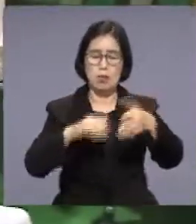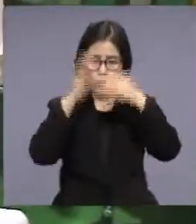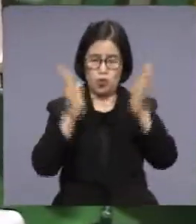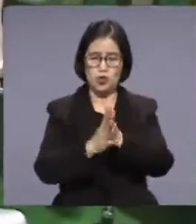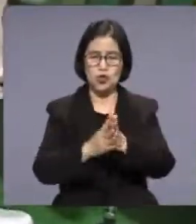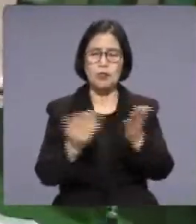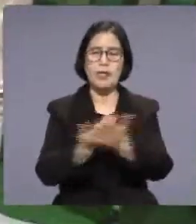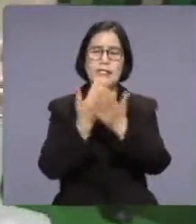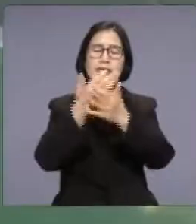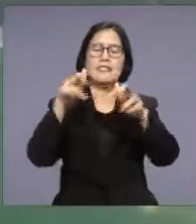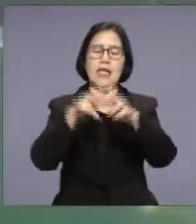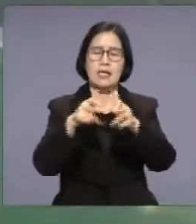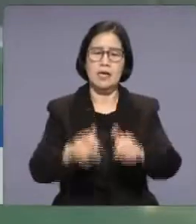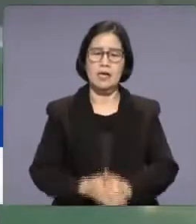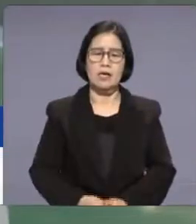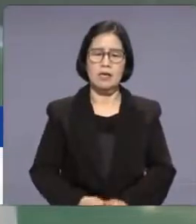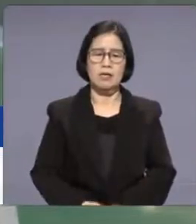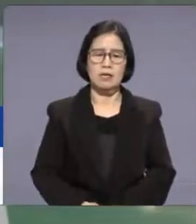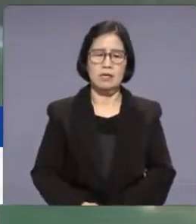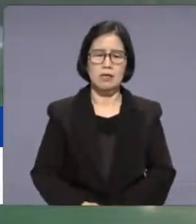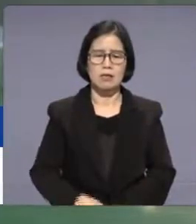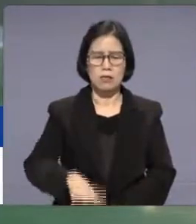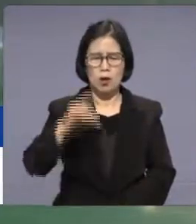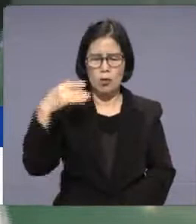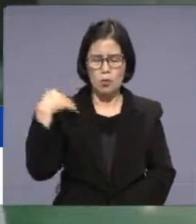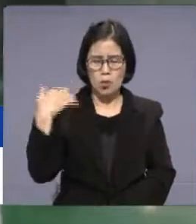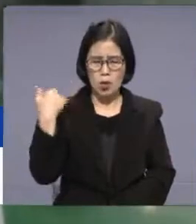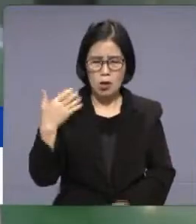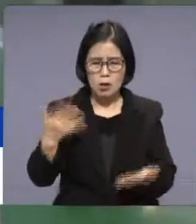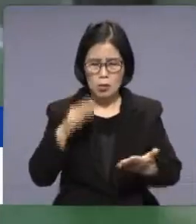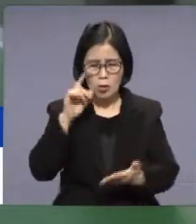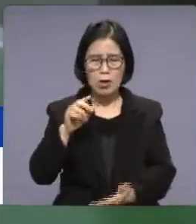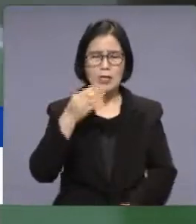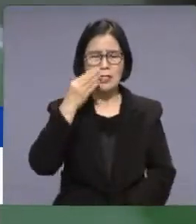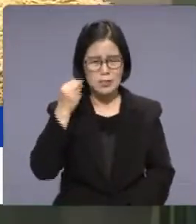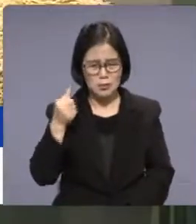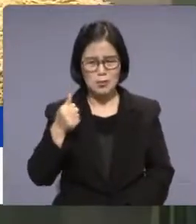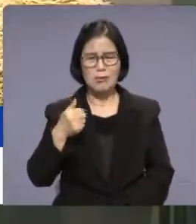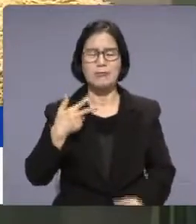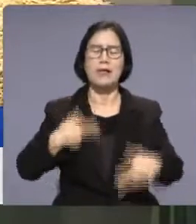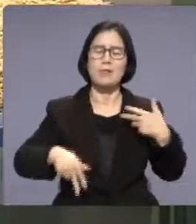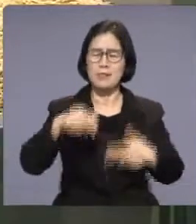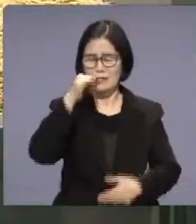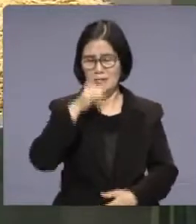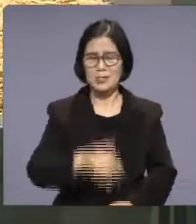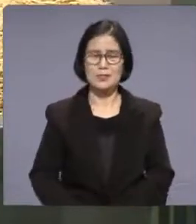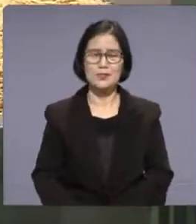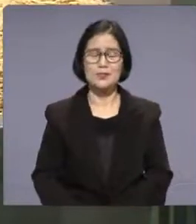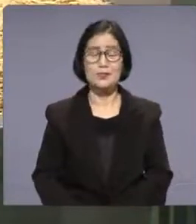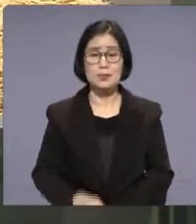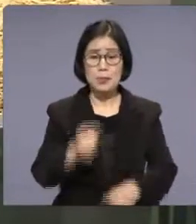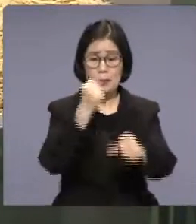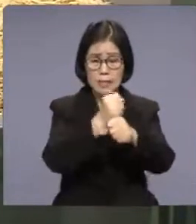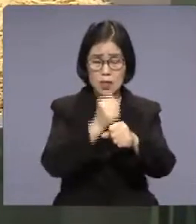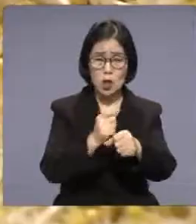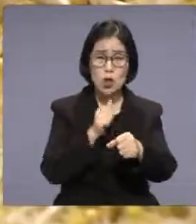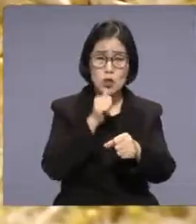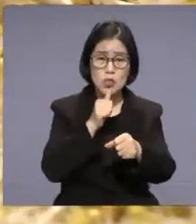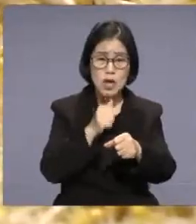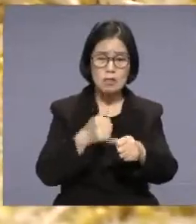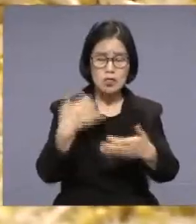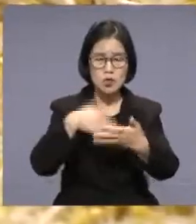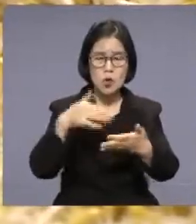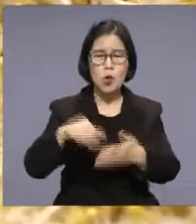장애인입니다. 처음에 몰랐는데 여기 일하다 보니까는 익숙해지고 재밌어가지고. 이곳에서 생산된 콩나물 5천